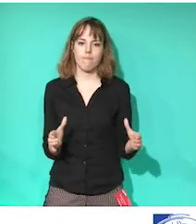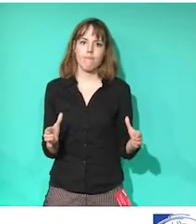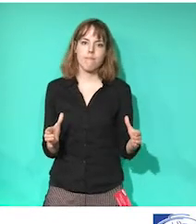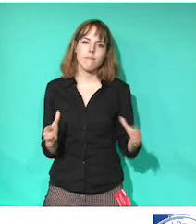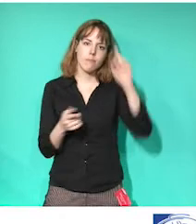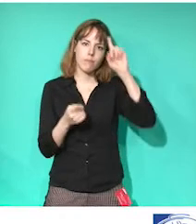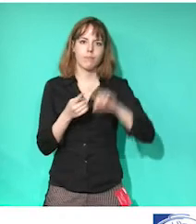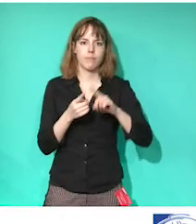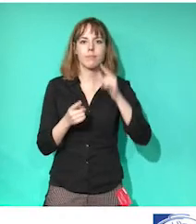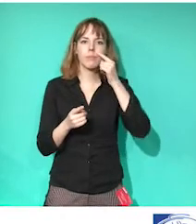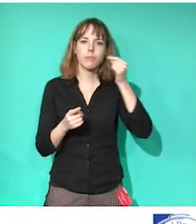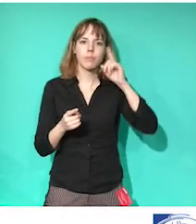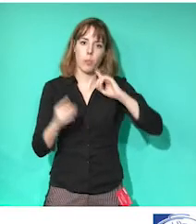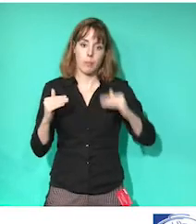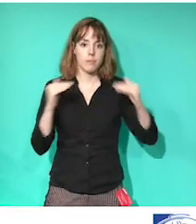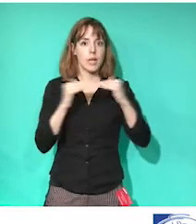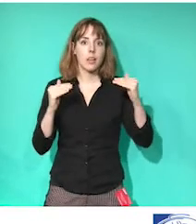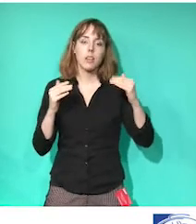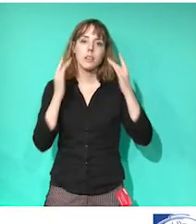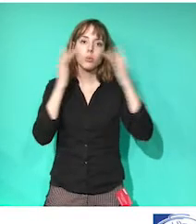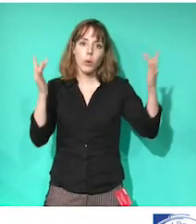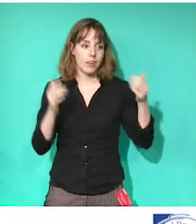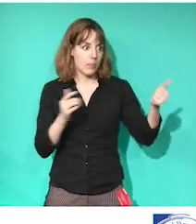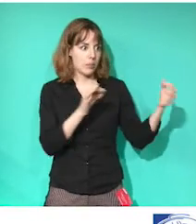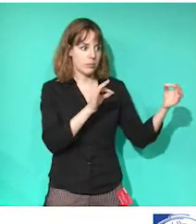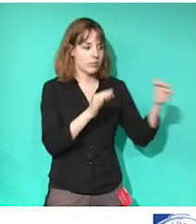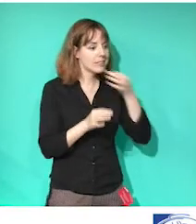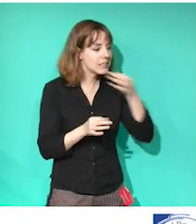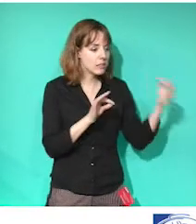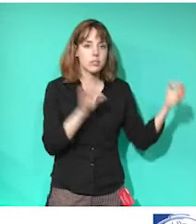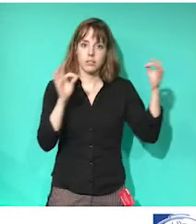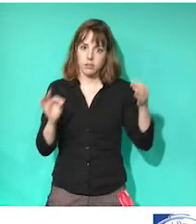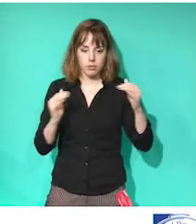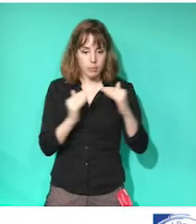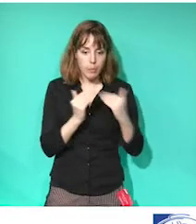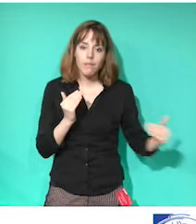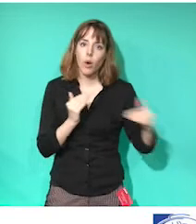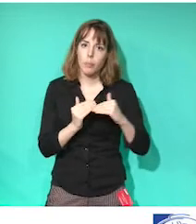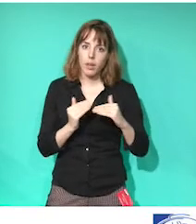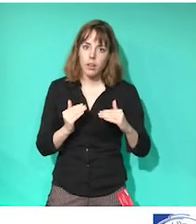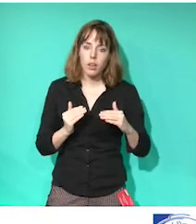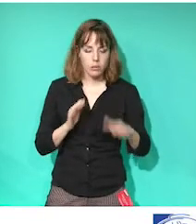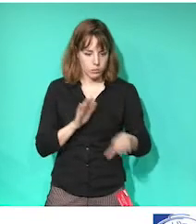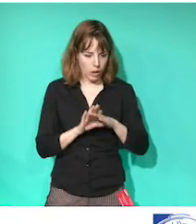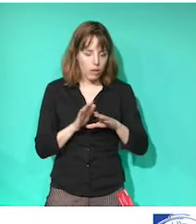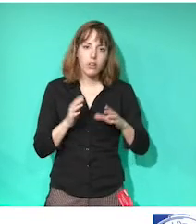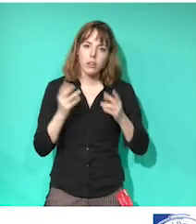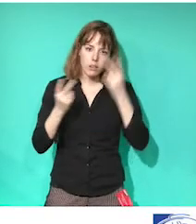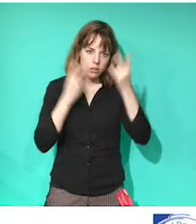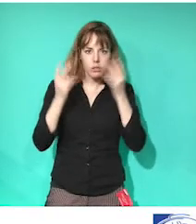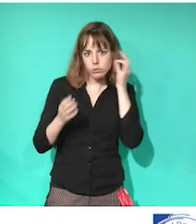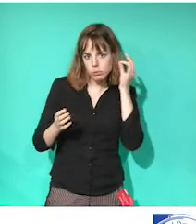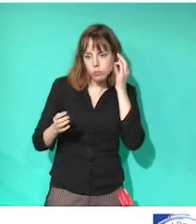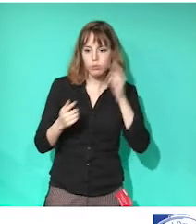dans le secteur culturel, c'est-à-dire, et là je la cite, une plateforme qui, dans un premier temps, réunirait l'audiovisuel et le spectacle